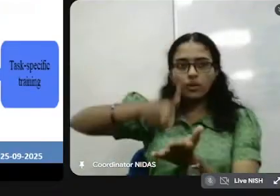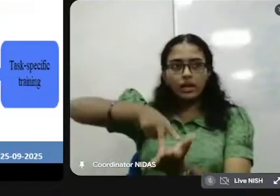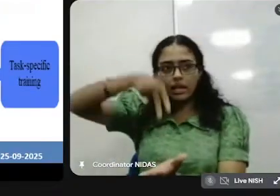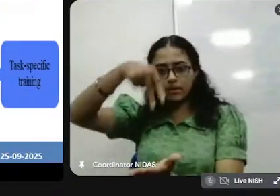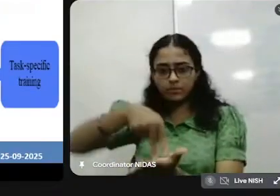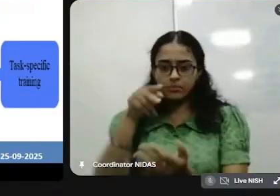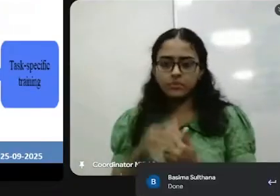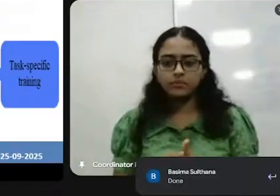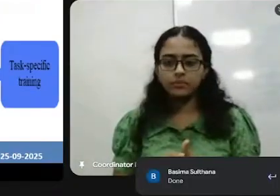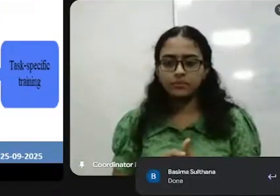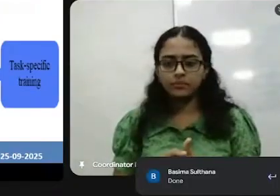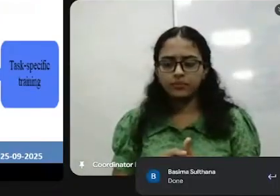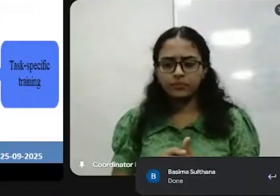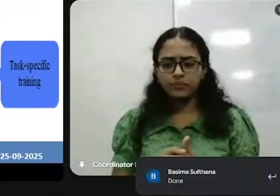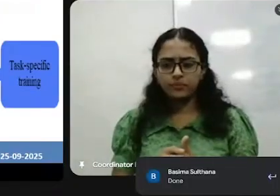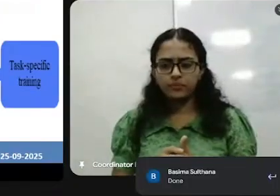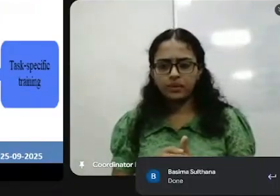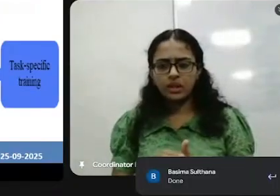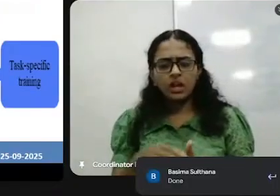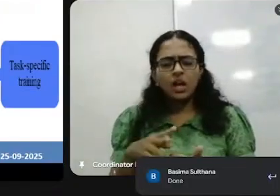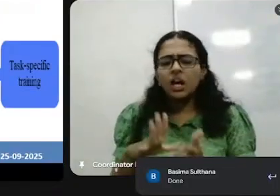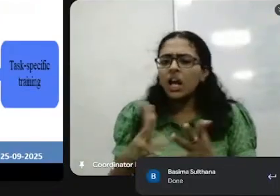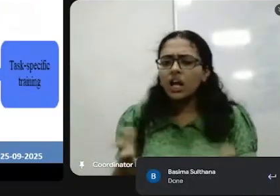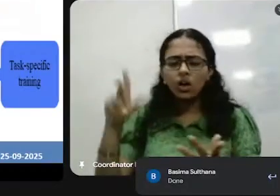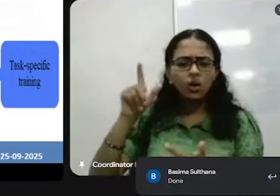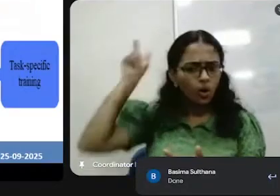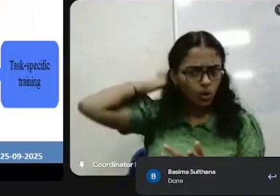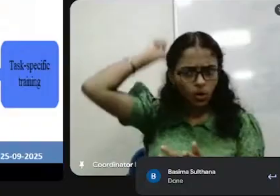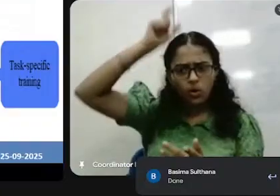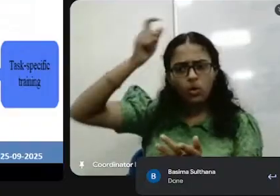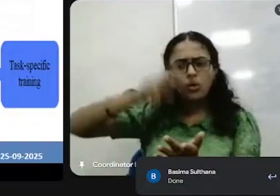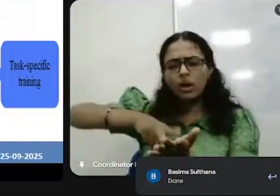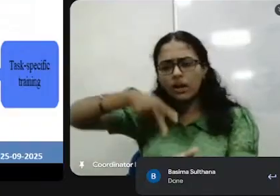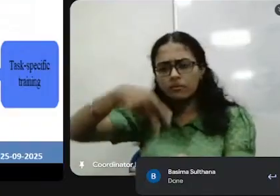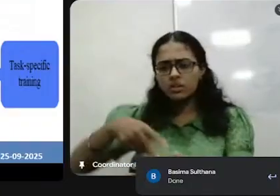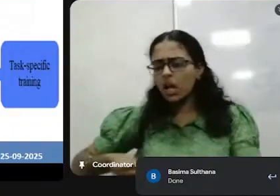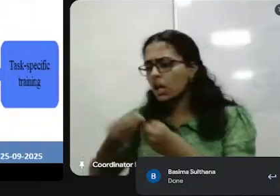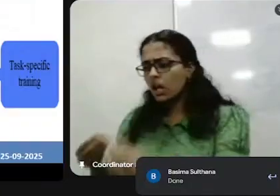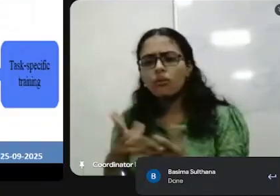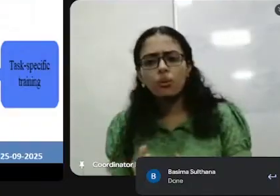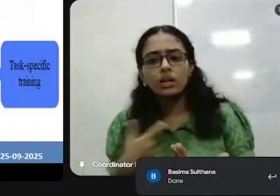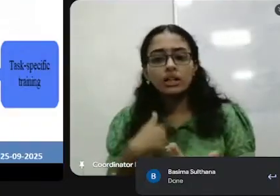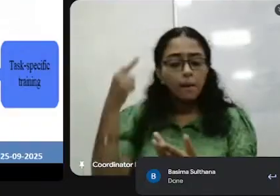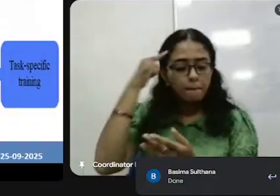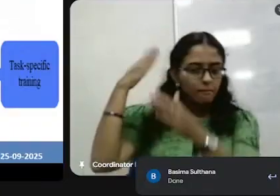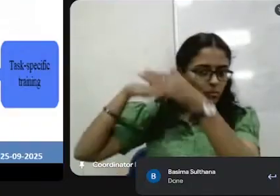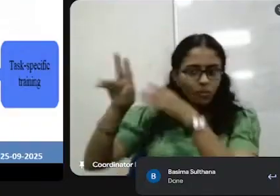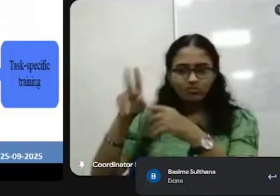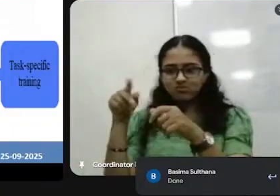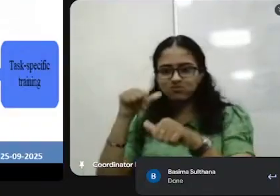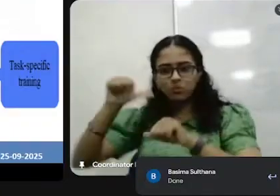പറ്റിയാണ്. എന്തിനാണ് നമ്മൾ കോഗ്നിറ്റീവ് റീഹാബിലിറ്റേഷൻ കൊടുക്കുന്നതെന്ന് ചോദിക്കുമ്പോൾ ബ്രെയിൻ ഫങ്ഷൻ ഇംപ്രൂവ് ആവാൻ